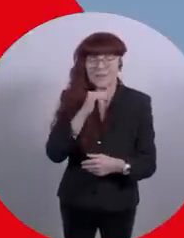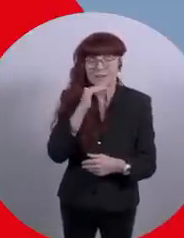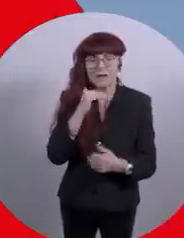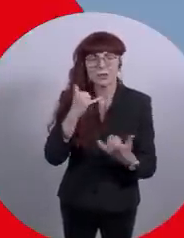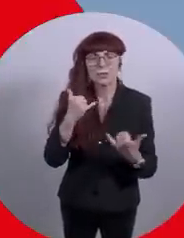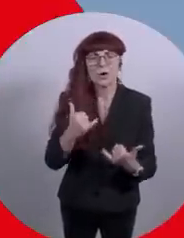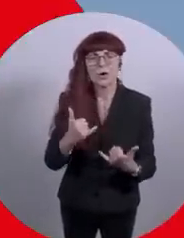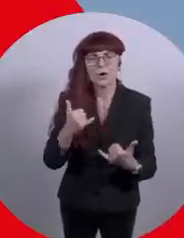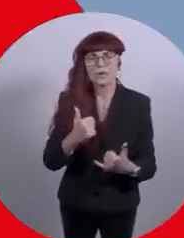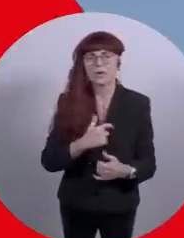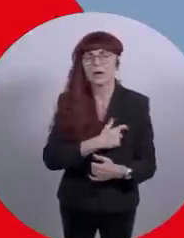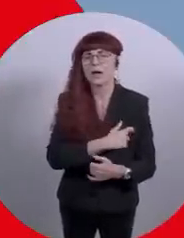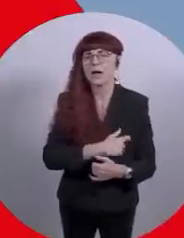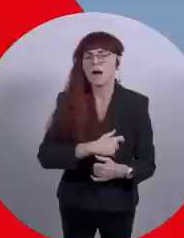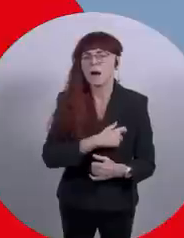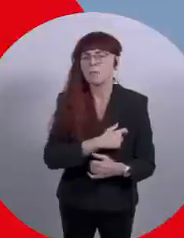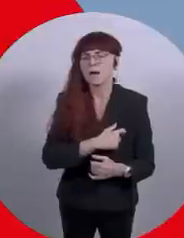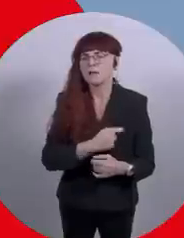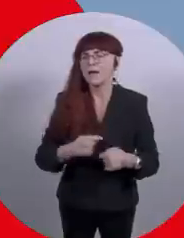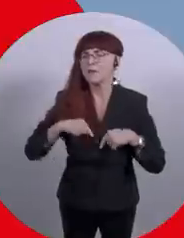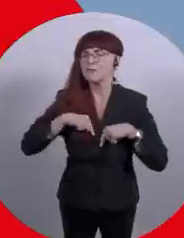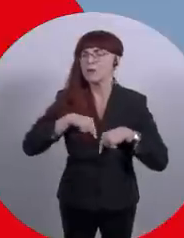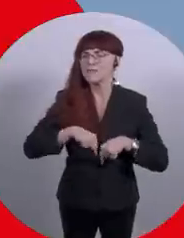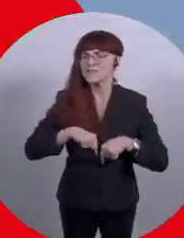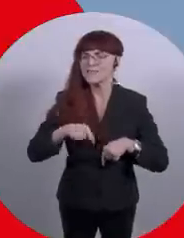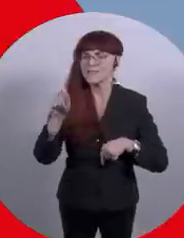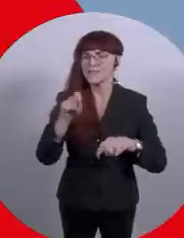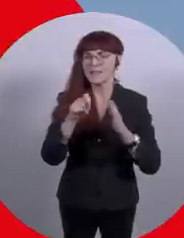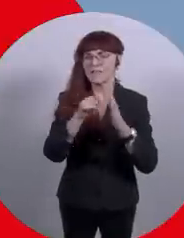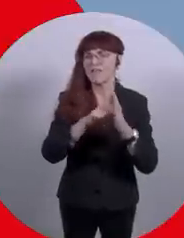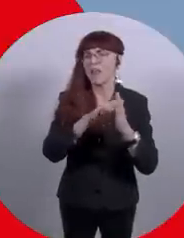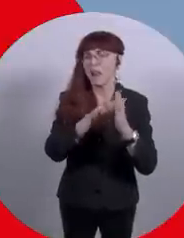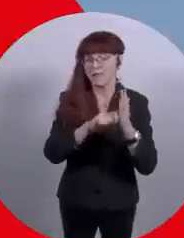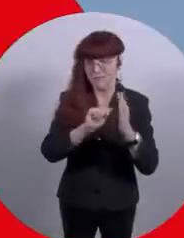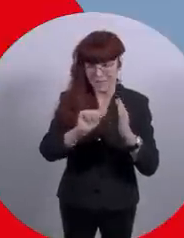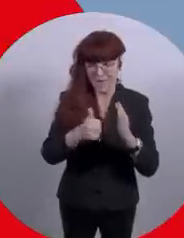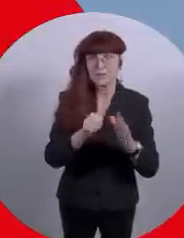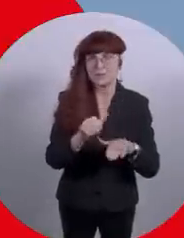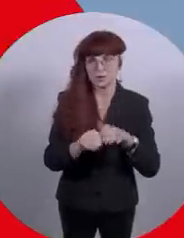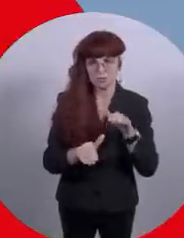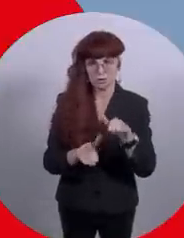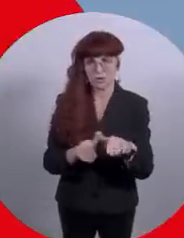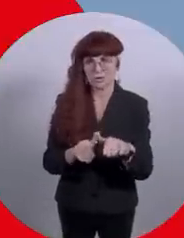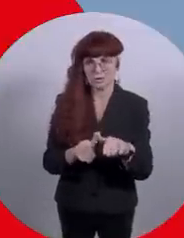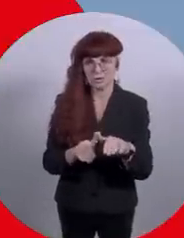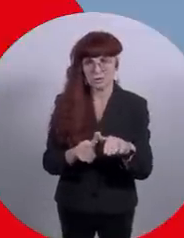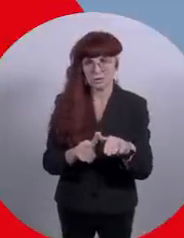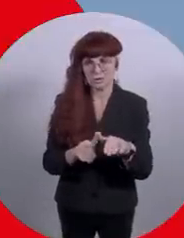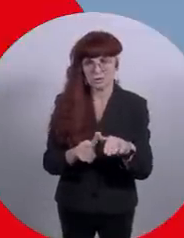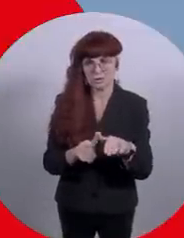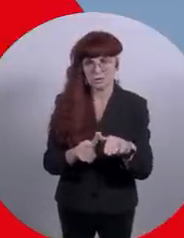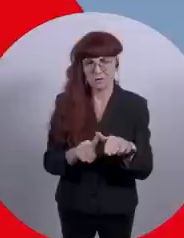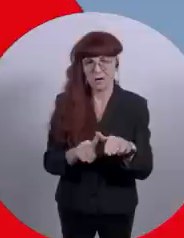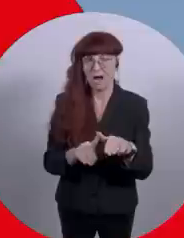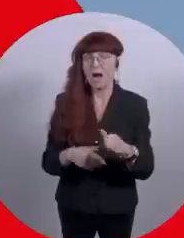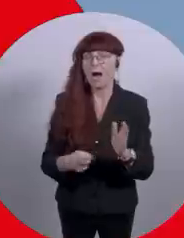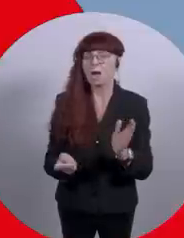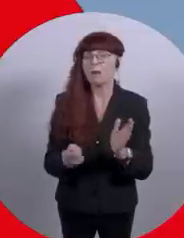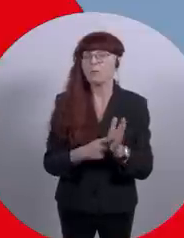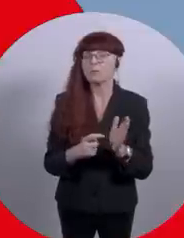den Parteivorsitzenden zu wählen das ist der erste Schritt es ist dringend